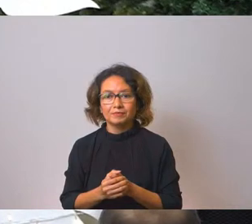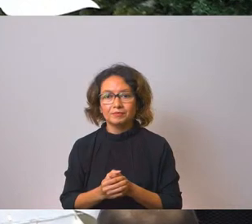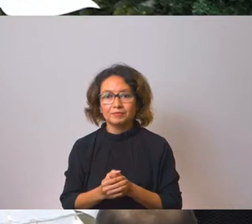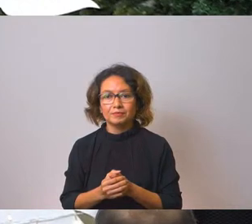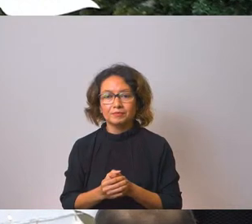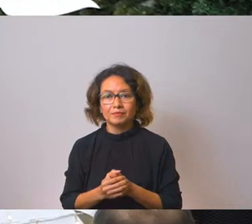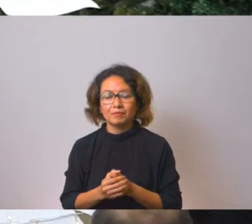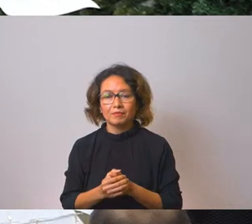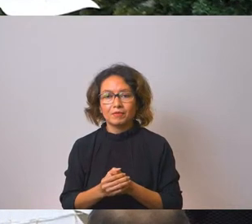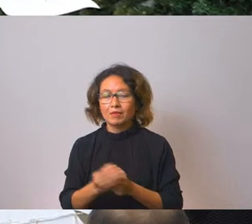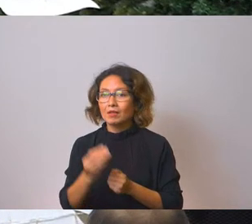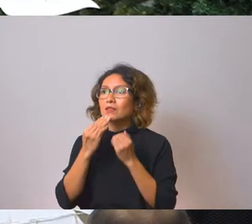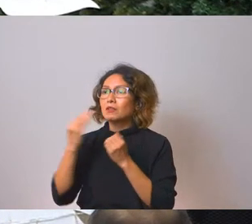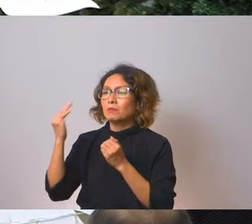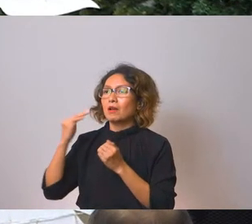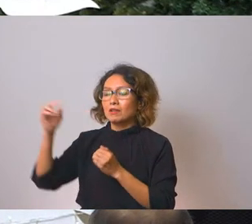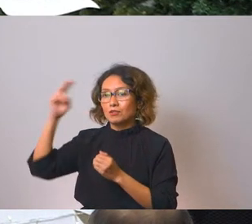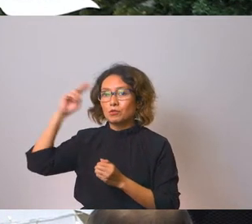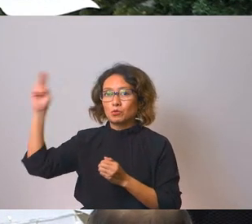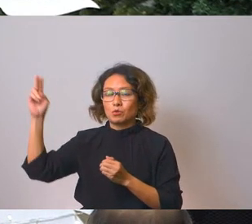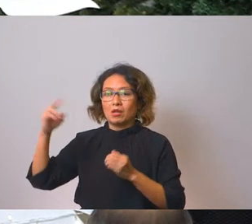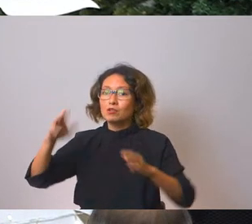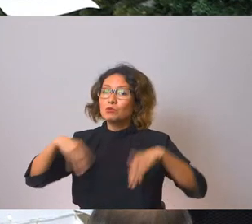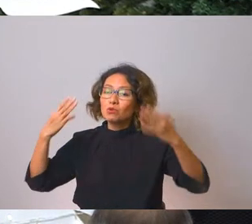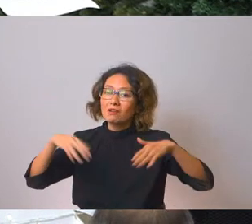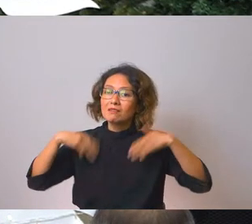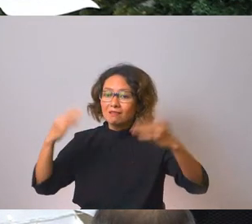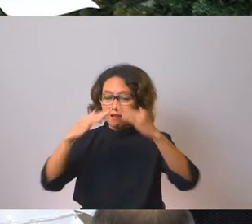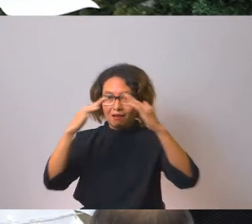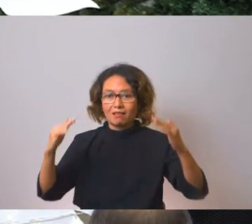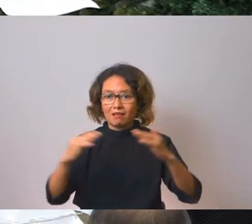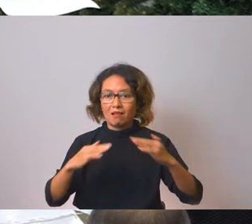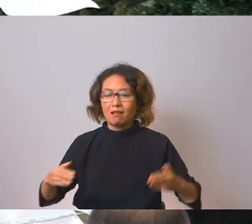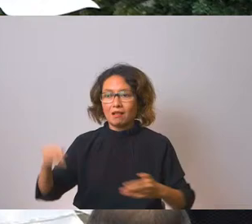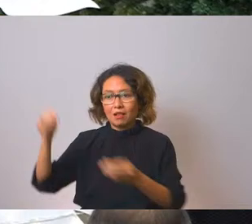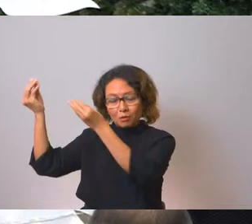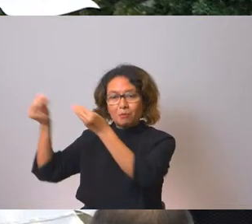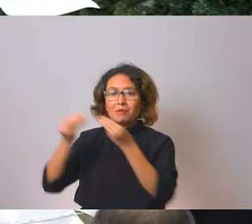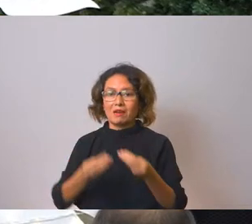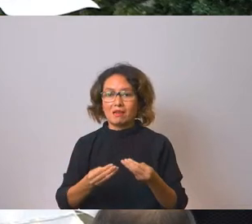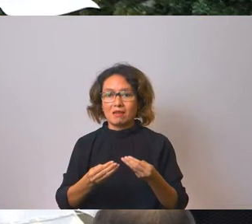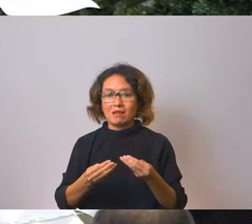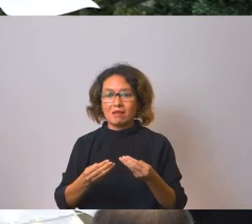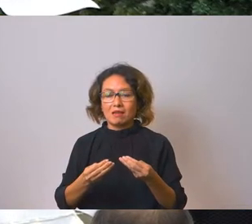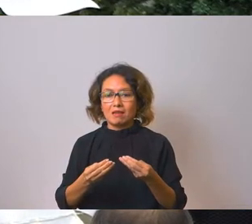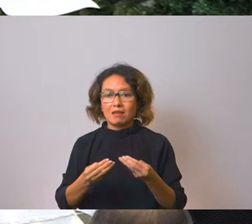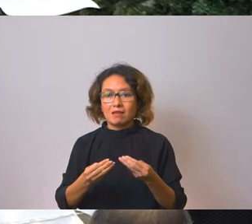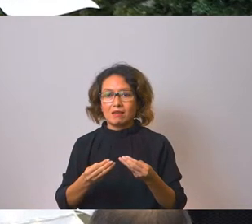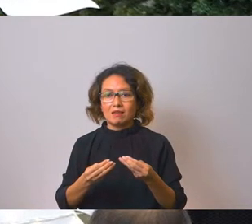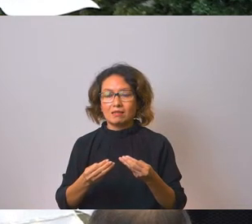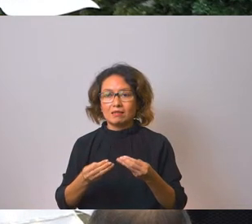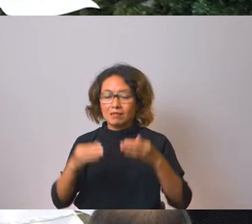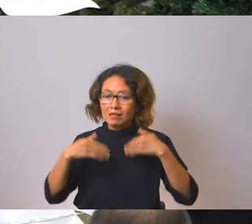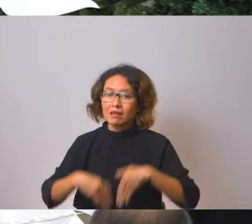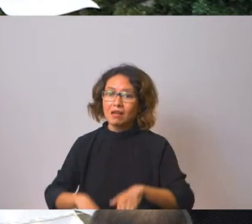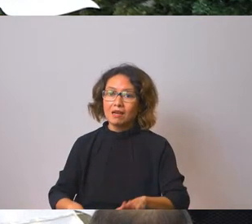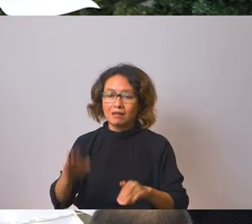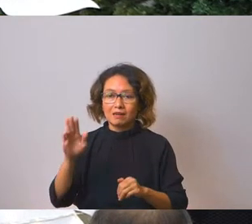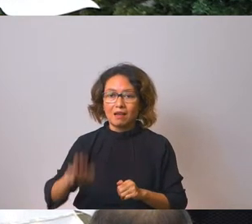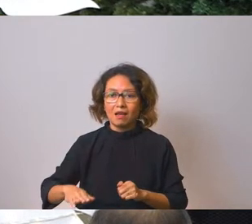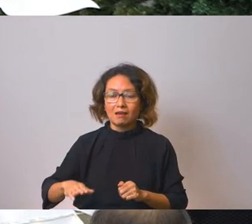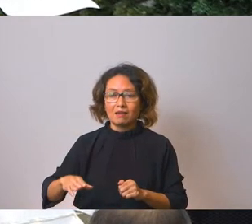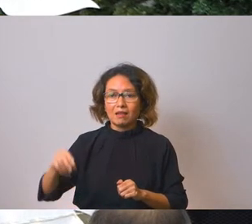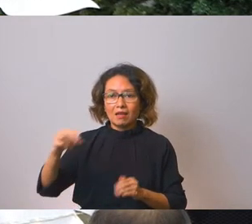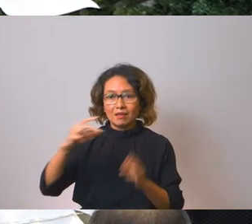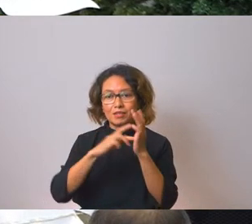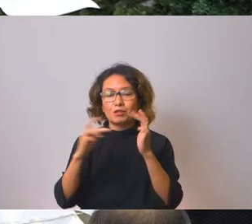Terima kasih ya Tuhan untuk sukacita Natal yang Tuhan berikan melalui kelahiran anak-Mu Yesus